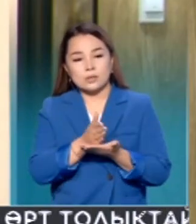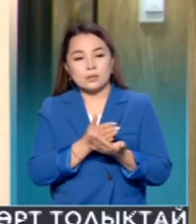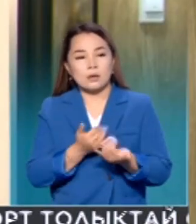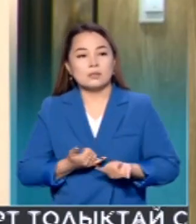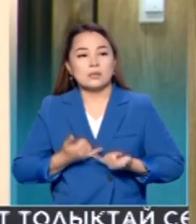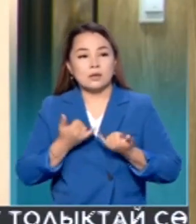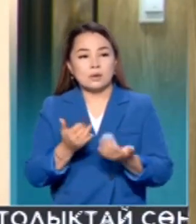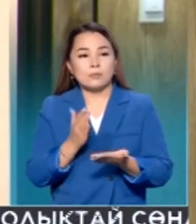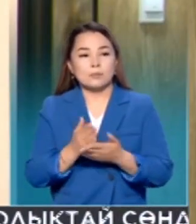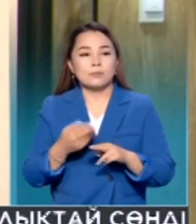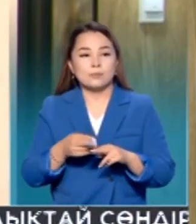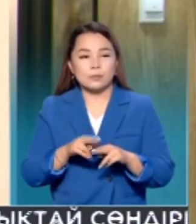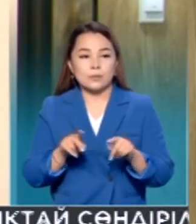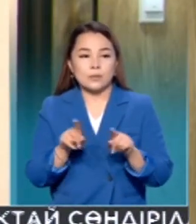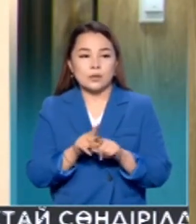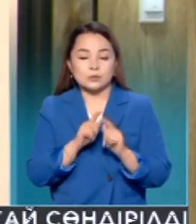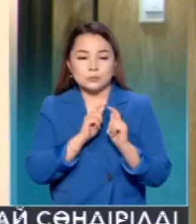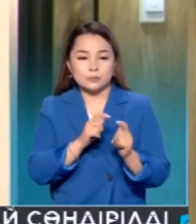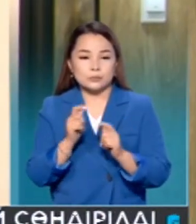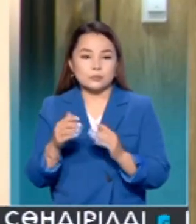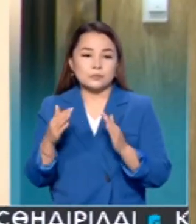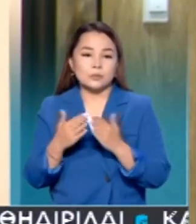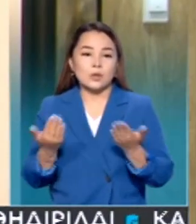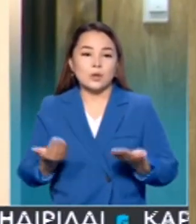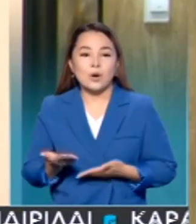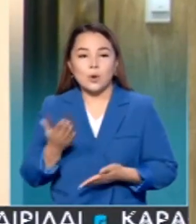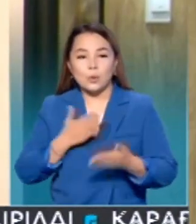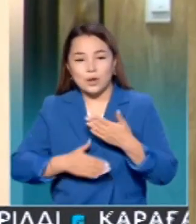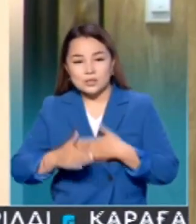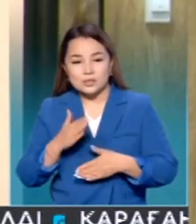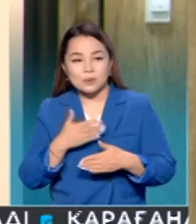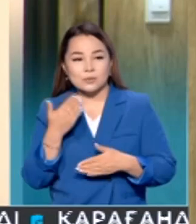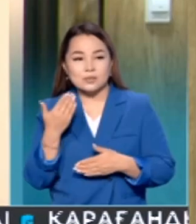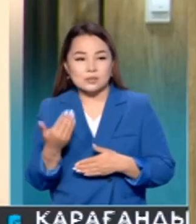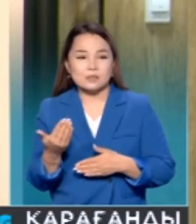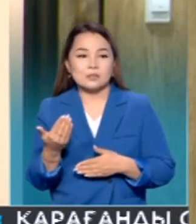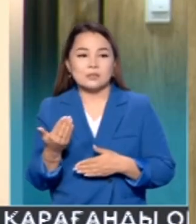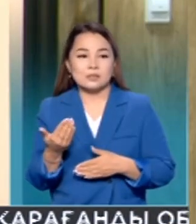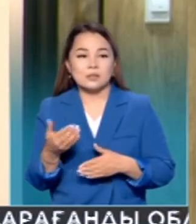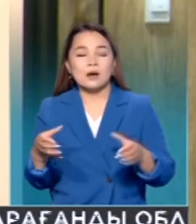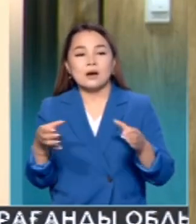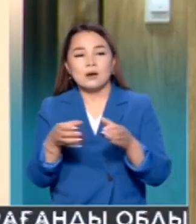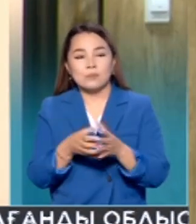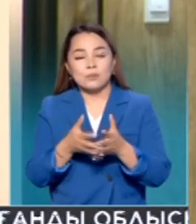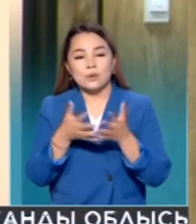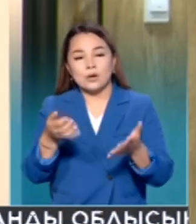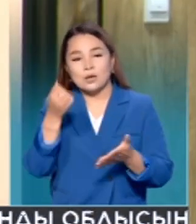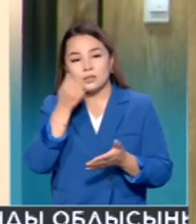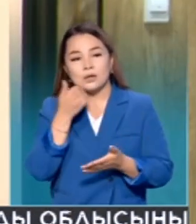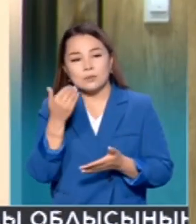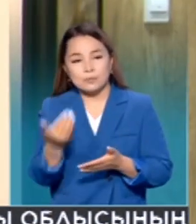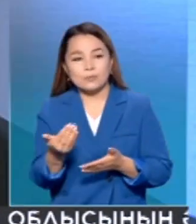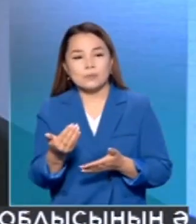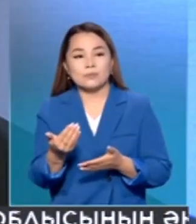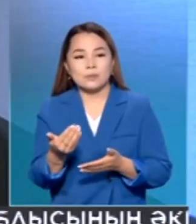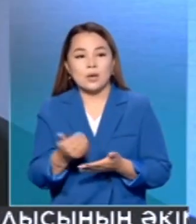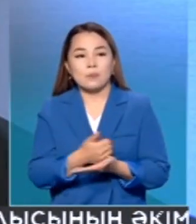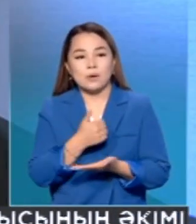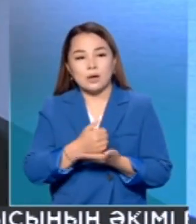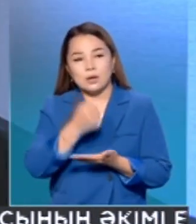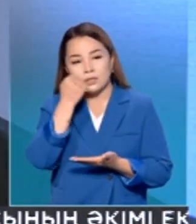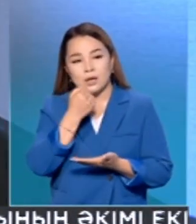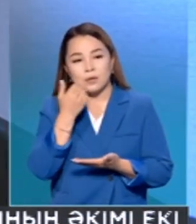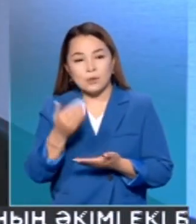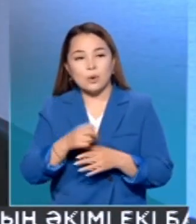ақталып, осындай пәтер беріп жатыр екен, өте қатты қуаныштымыз. Корпорацияға көп рахмет, басшылыққа көп рахмет. Ұлттық